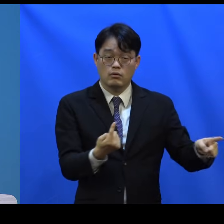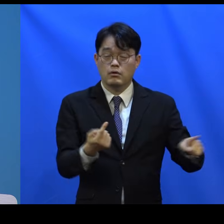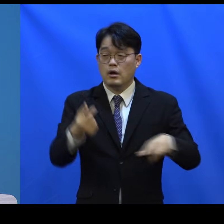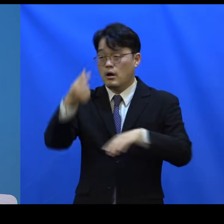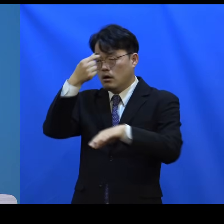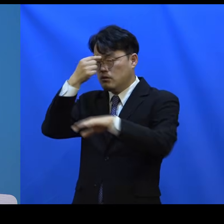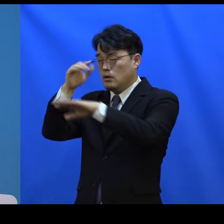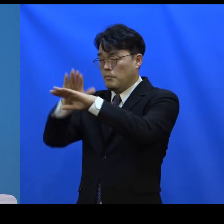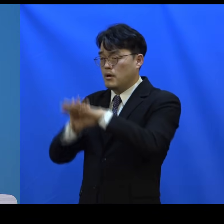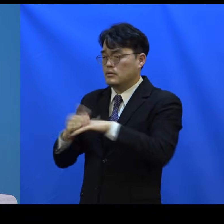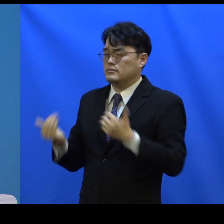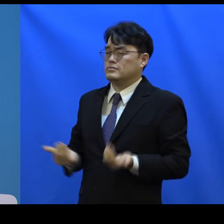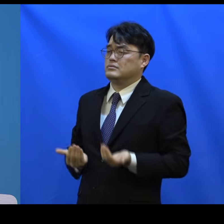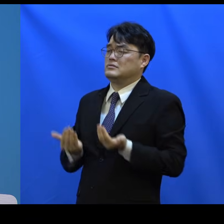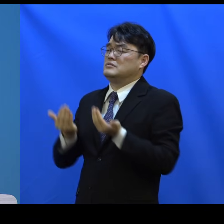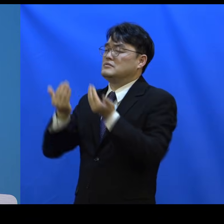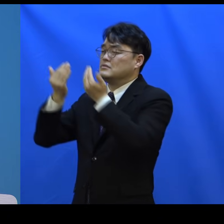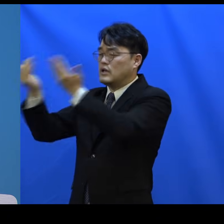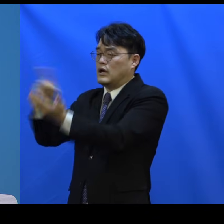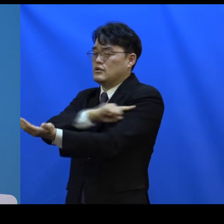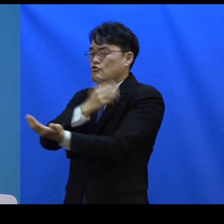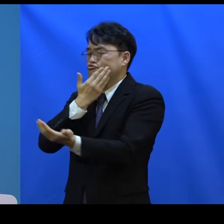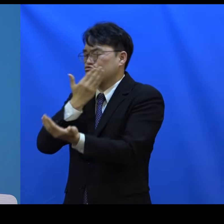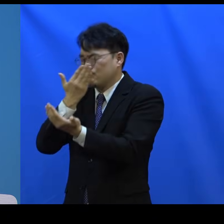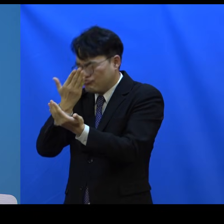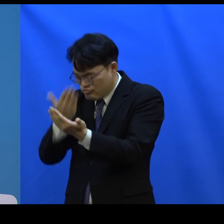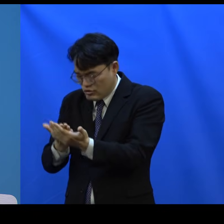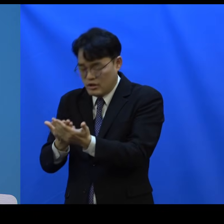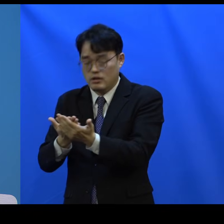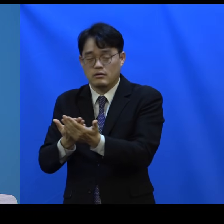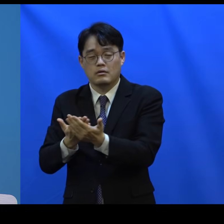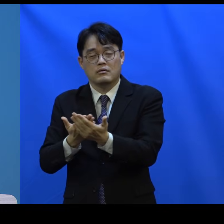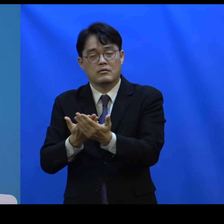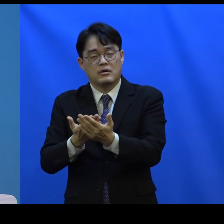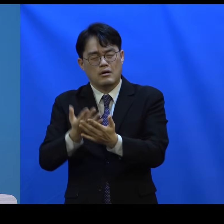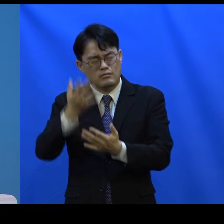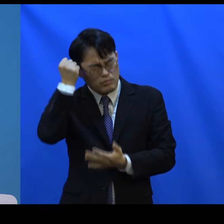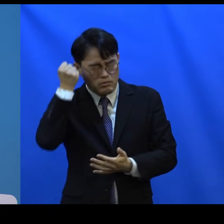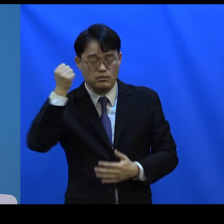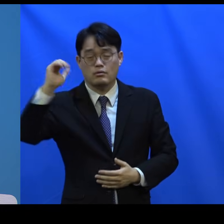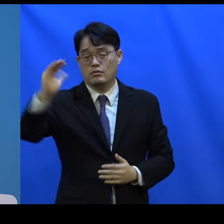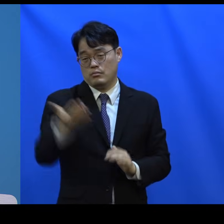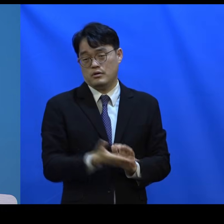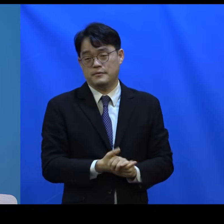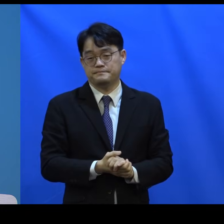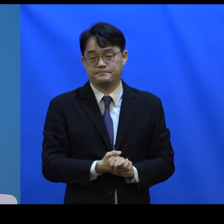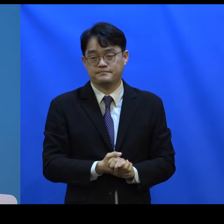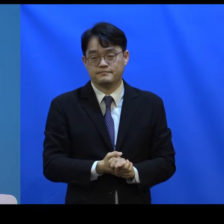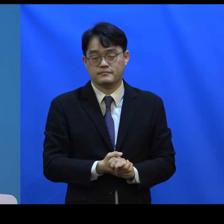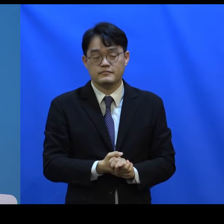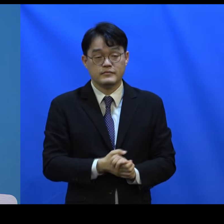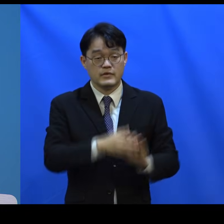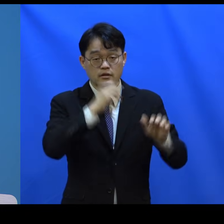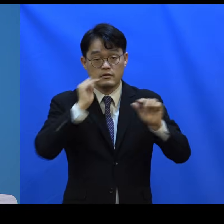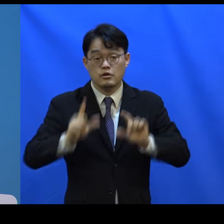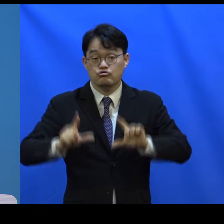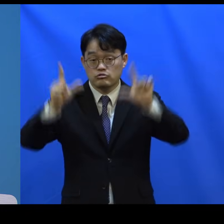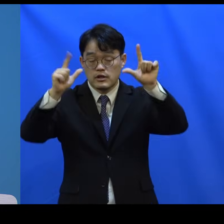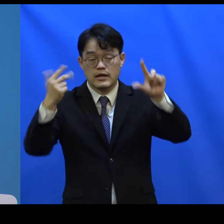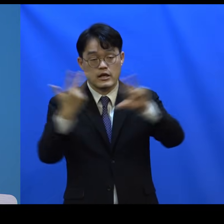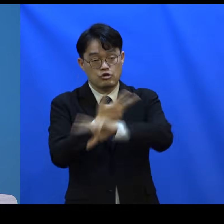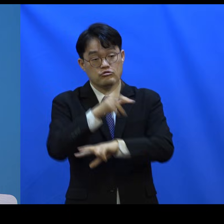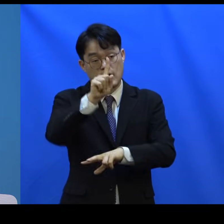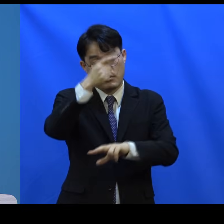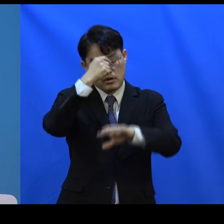거, 이게 우리의 신앙의 중심부에 있는 거거든요. 근데 주일마다 드린다라고 하는 이 부분의 기중성도 있지만 또 다른